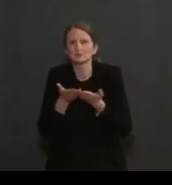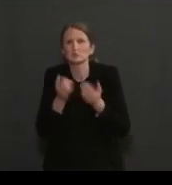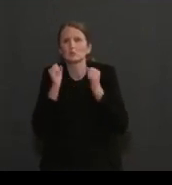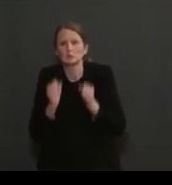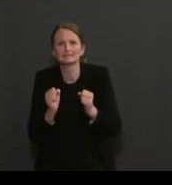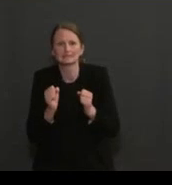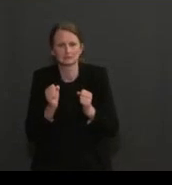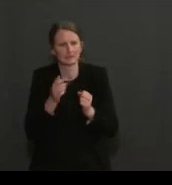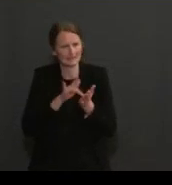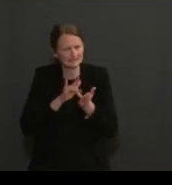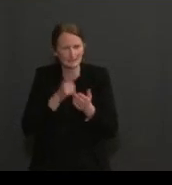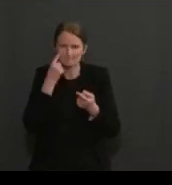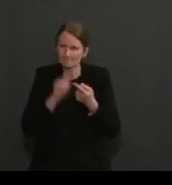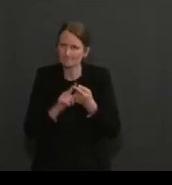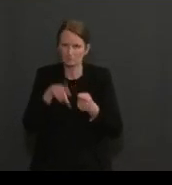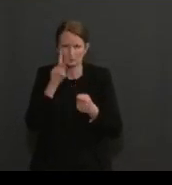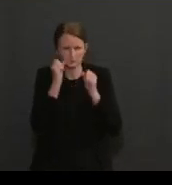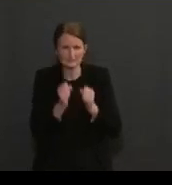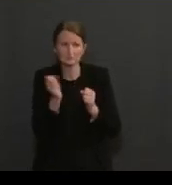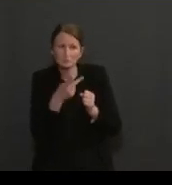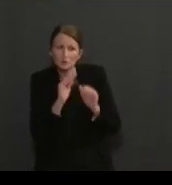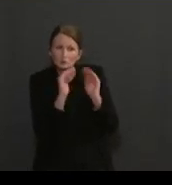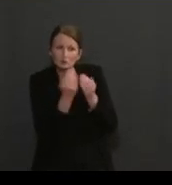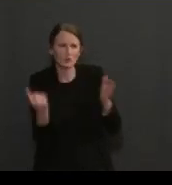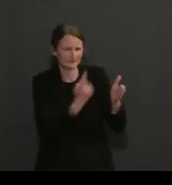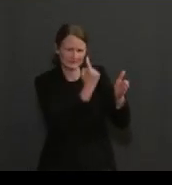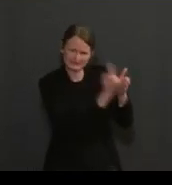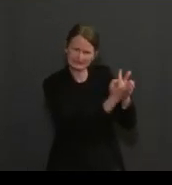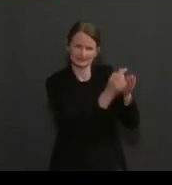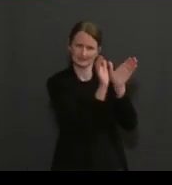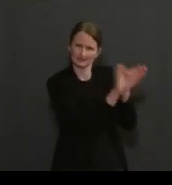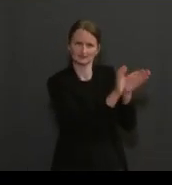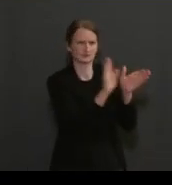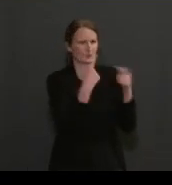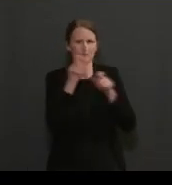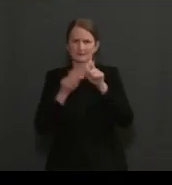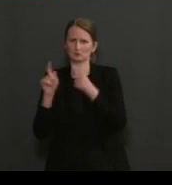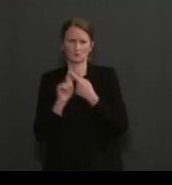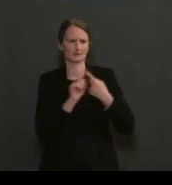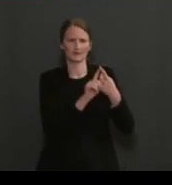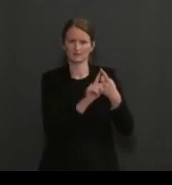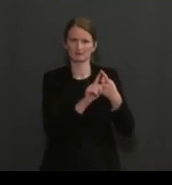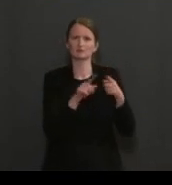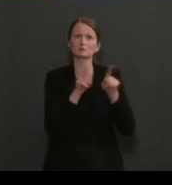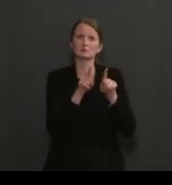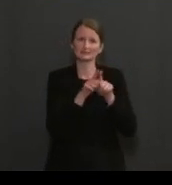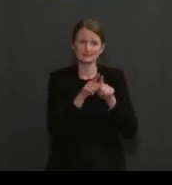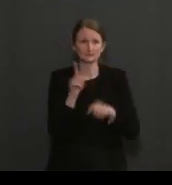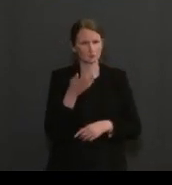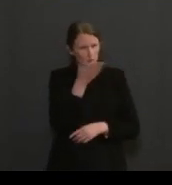la personne en question. On va demander à la personne d'ouvrir la fenêtre au moins 3